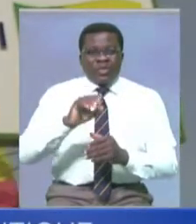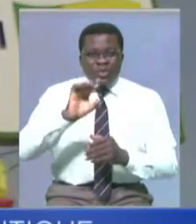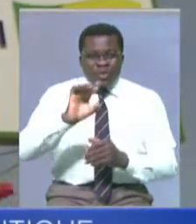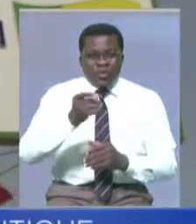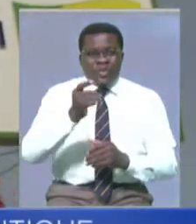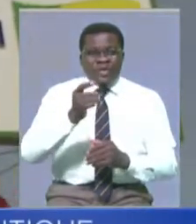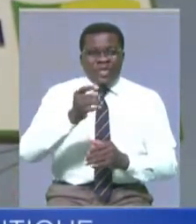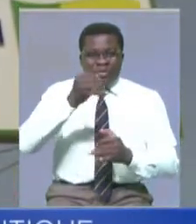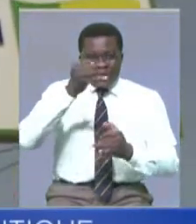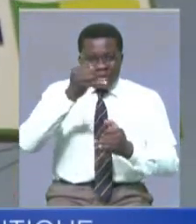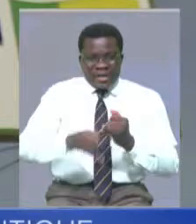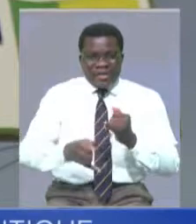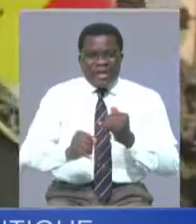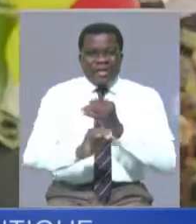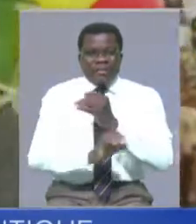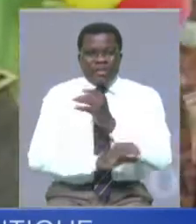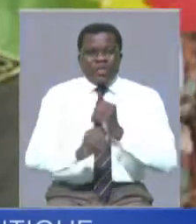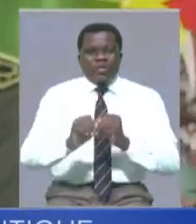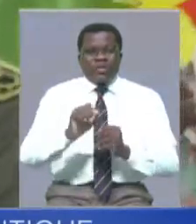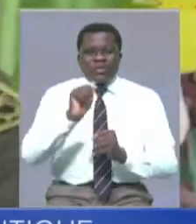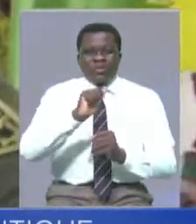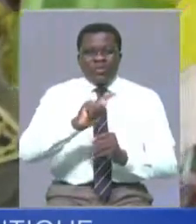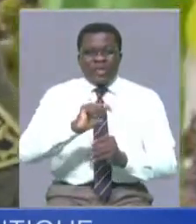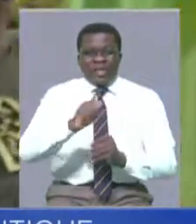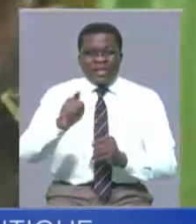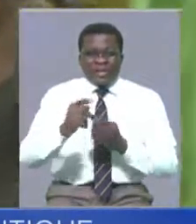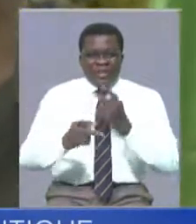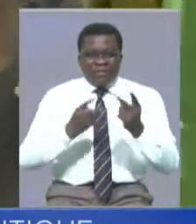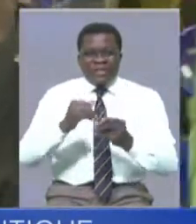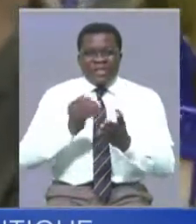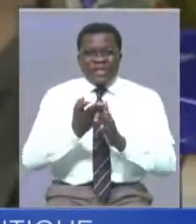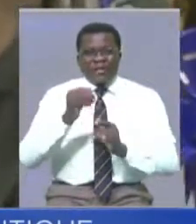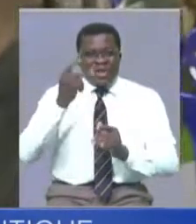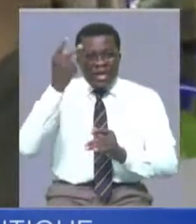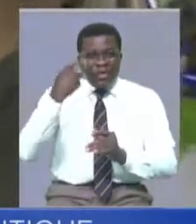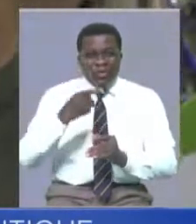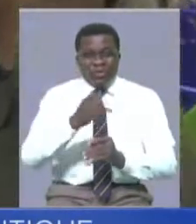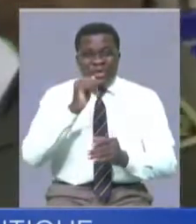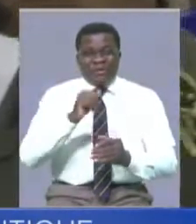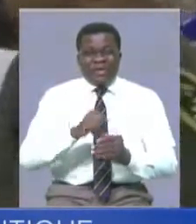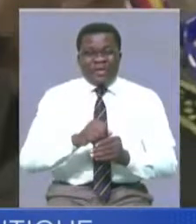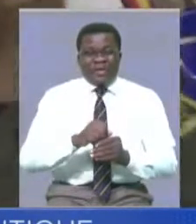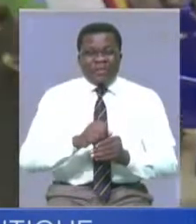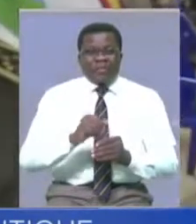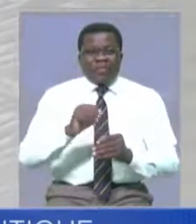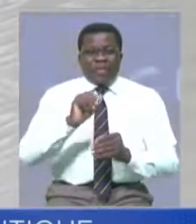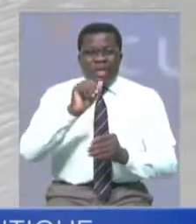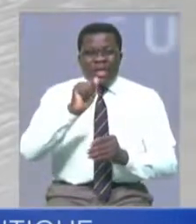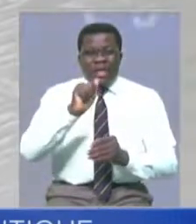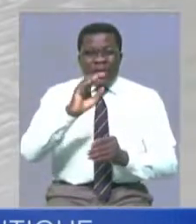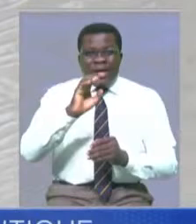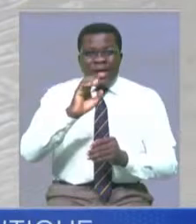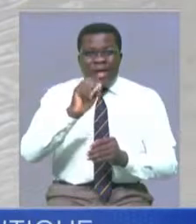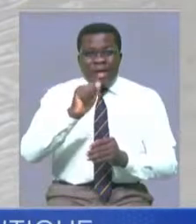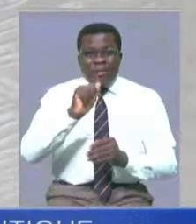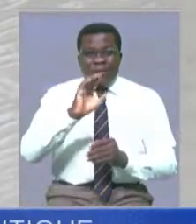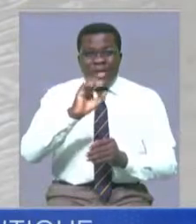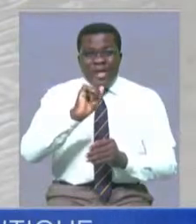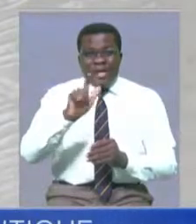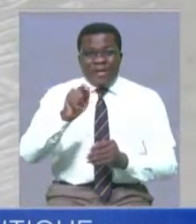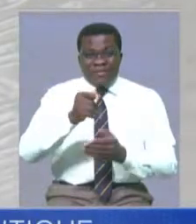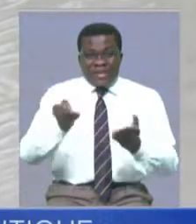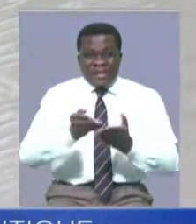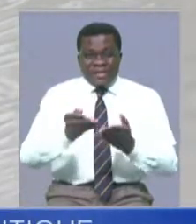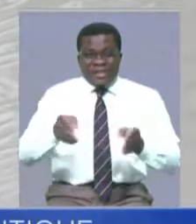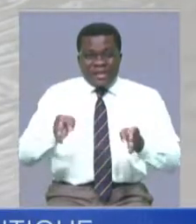Huitième et dernière commune de l'Atlantique visitée par Jean-Claude Kodia à Bomé-Calavi. Ici,